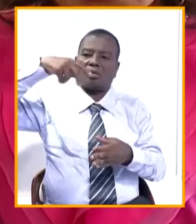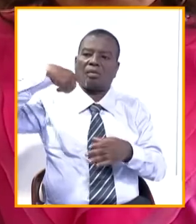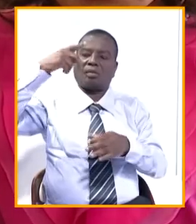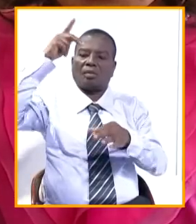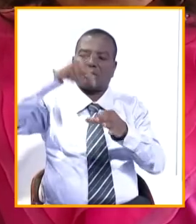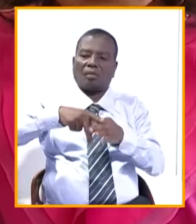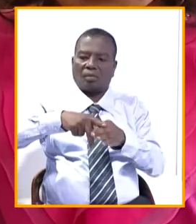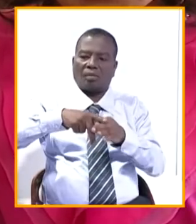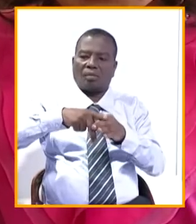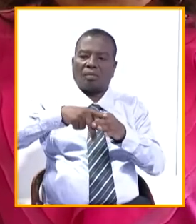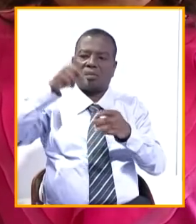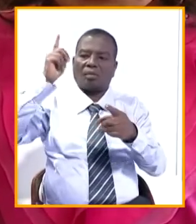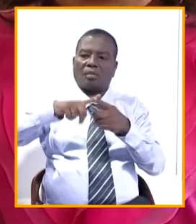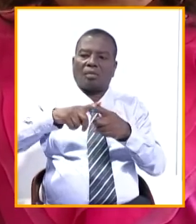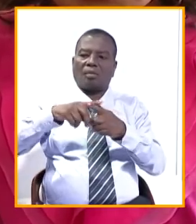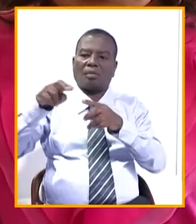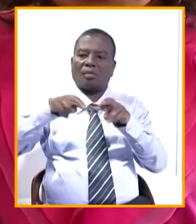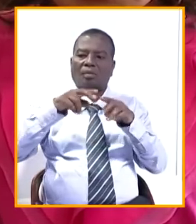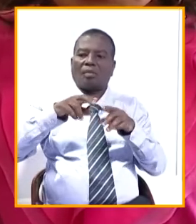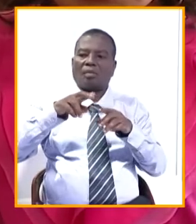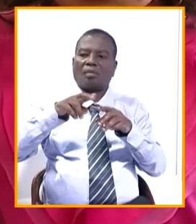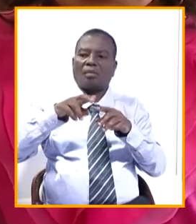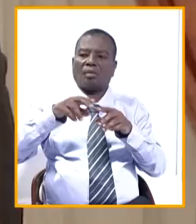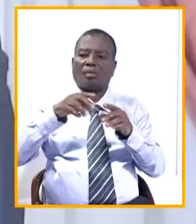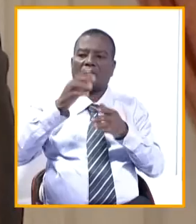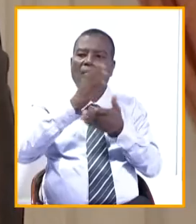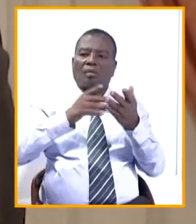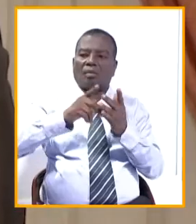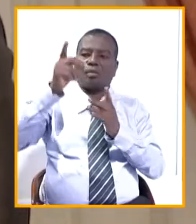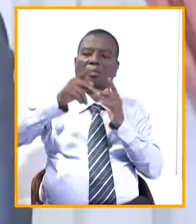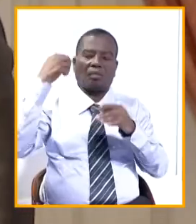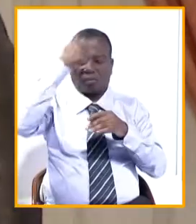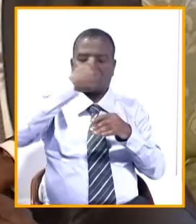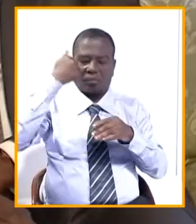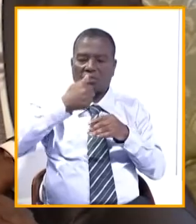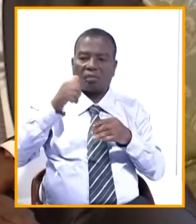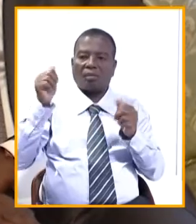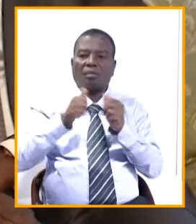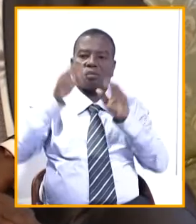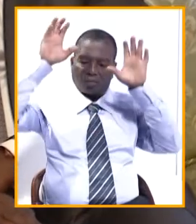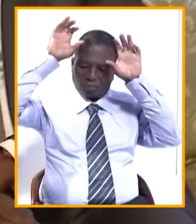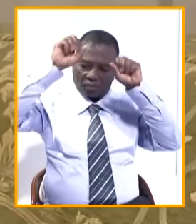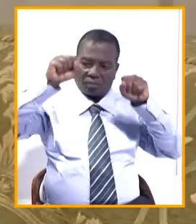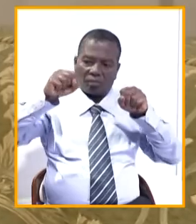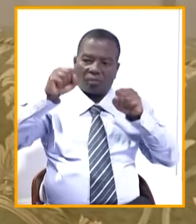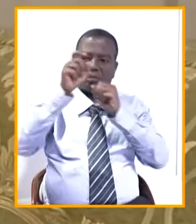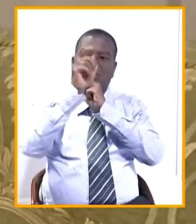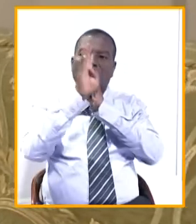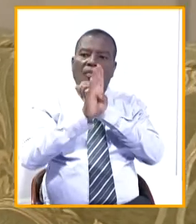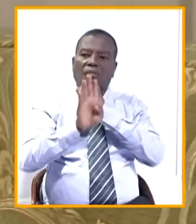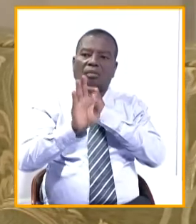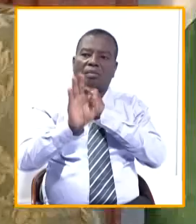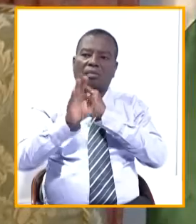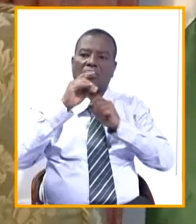participer à la réalisation de certains projets en Afrique. Avec le président de l'Assemblée législative de transition du Burkina Faso, il